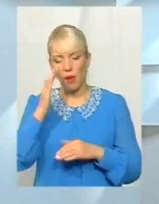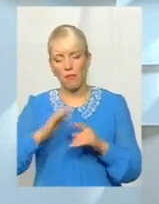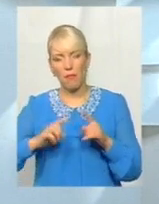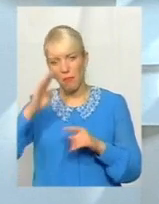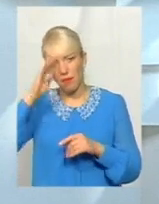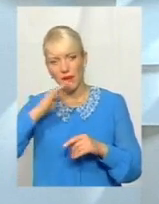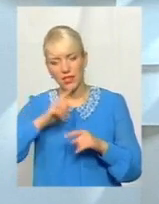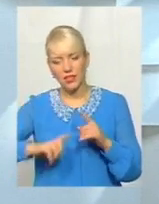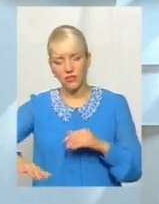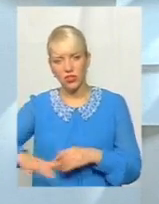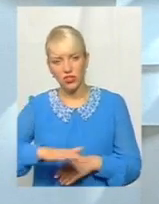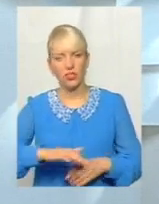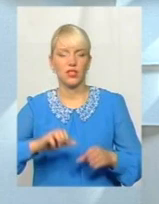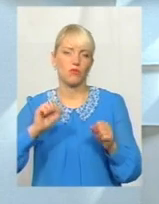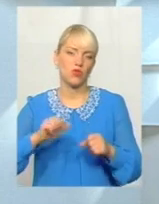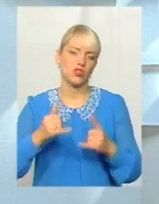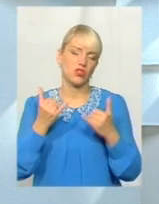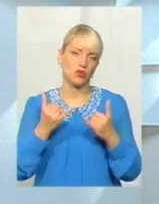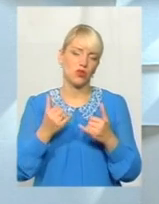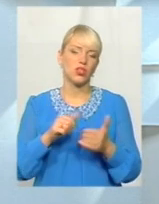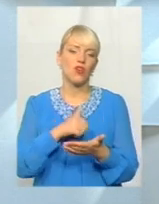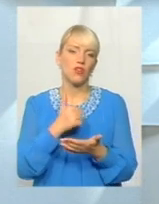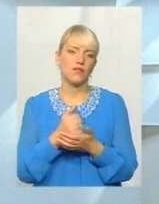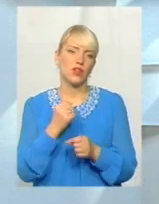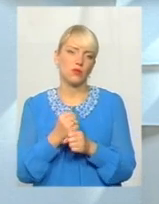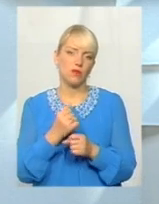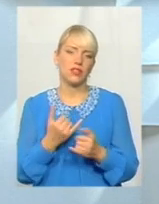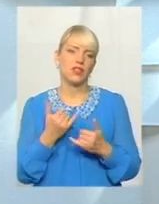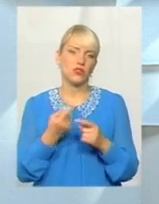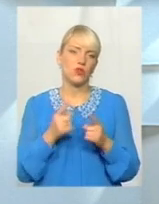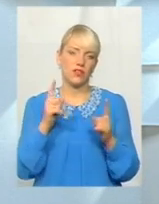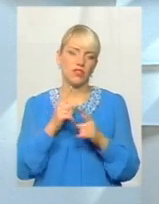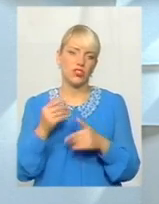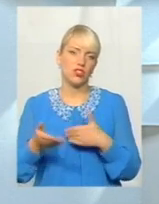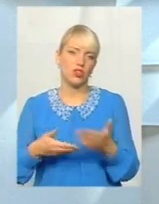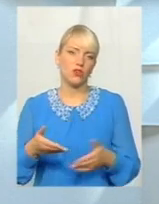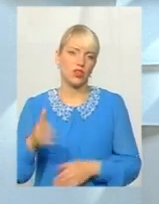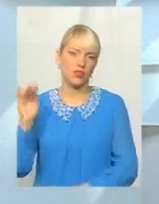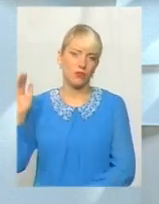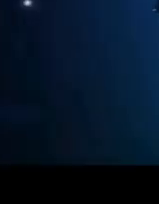сьогодні. Головне робити для цього хоча б невеличкі кроки. Побачимось.